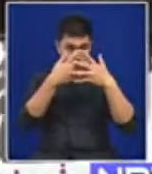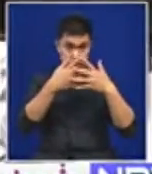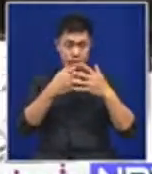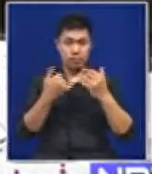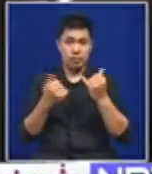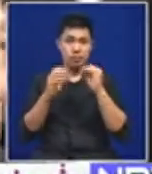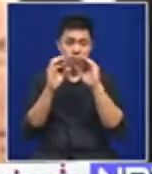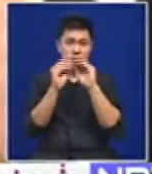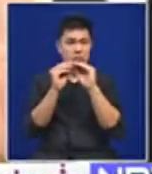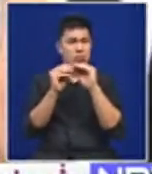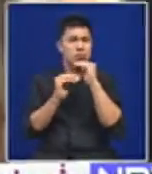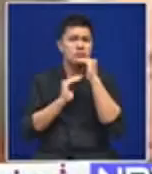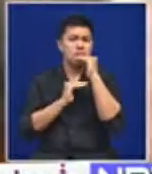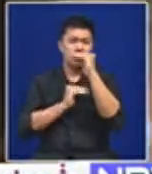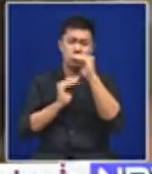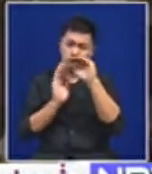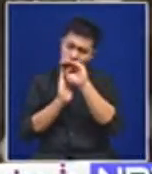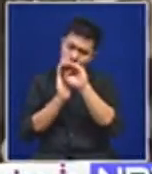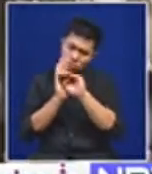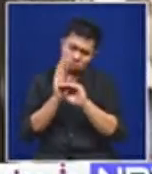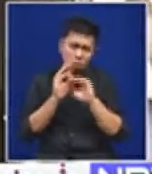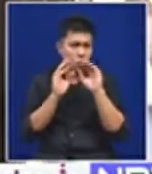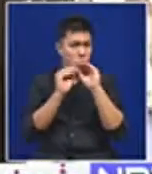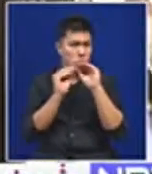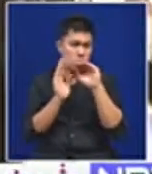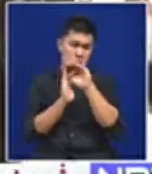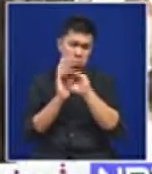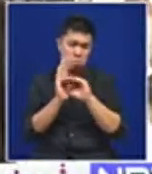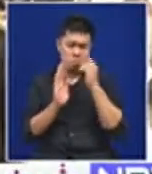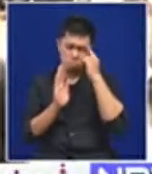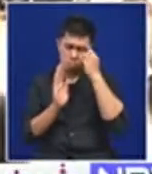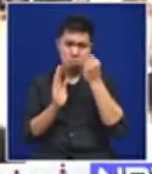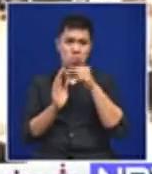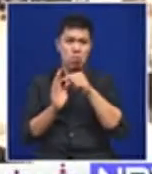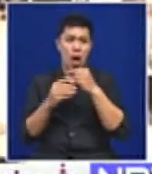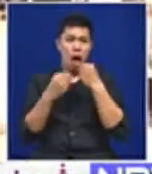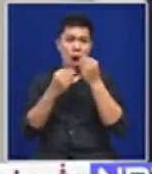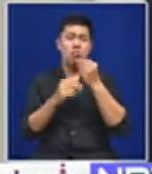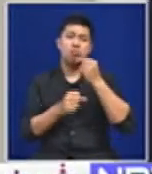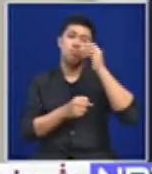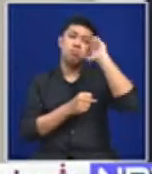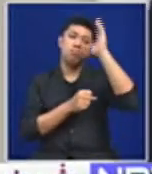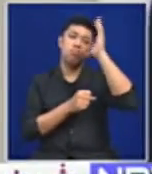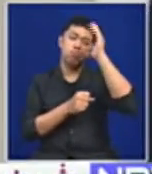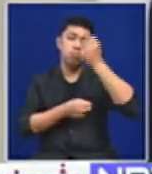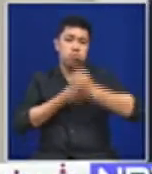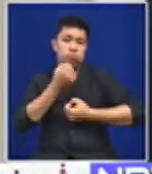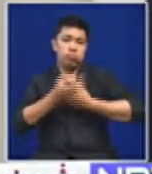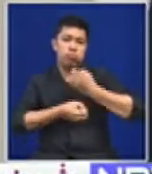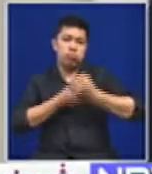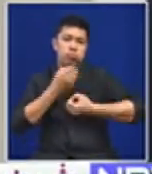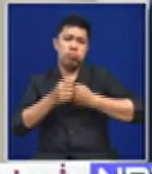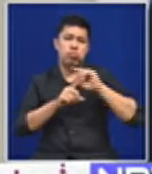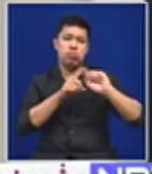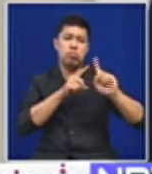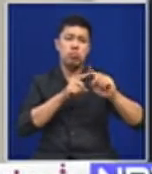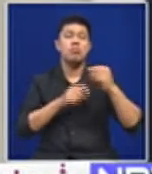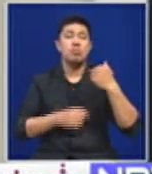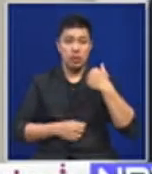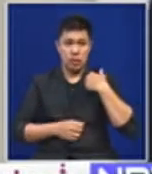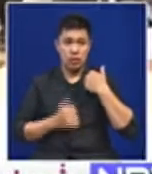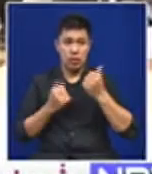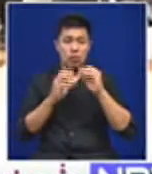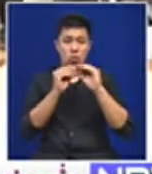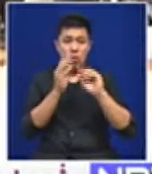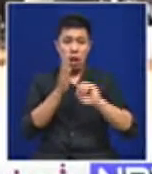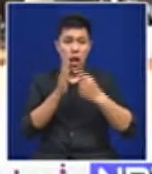ำหรับการประชุมไม่ได้กำหนดระเบียบวาระการประชุมเต็มรูปแบบเพื่อให้ผู้นำแต่ละประเทศได้ใช้เวทีเสนอข้อคิดเห็นอย่างเต็มที่การประชุมวัน